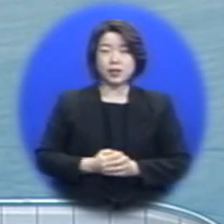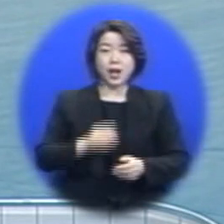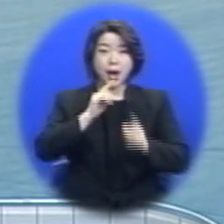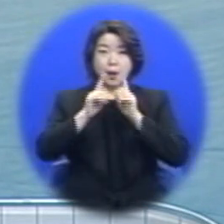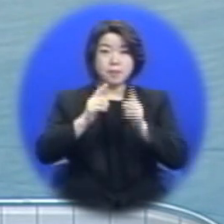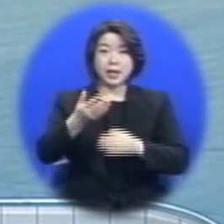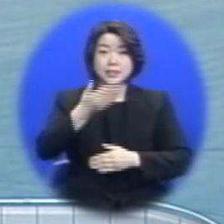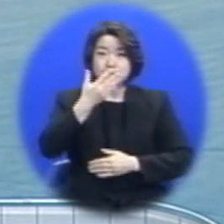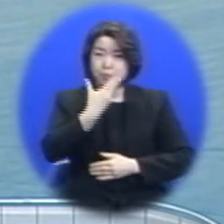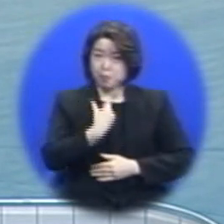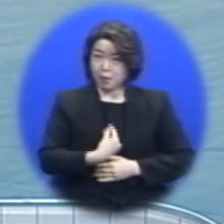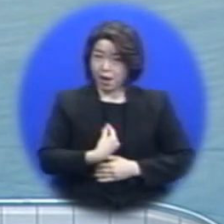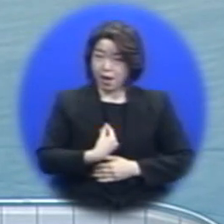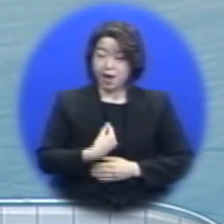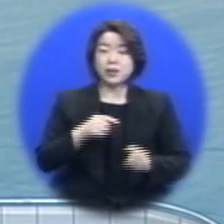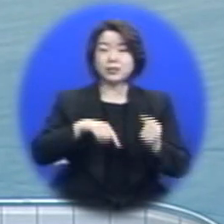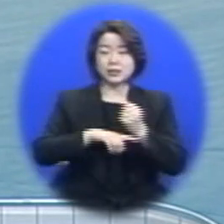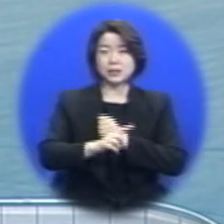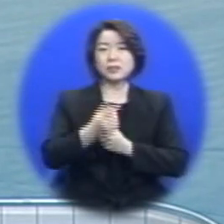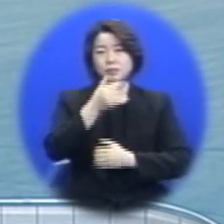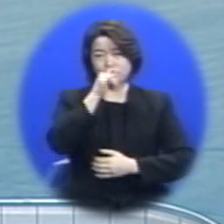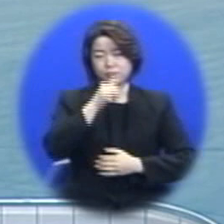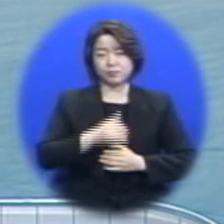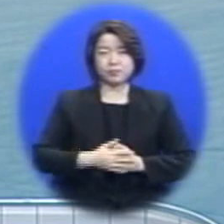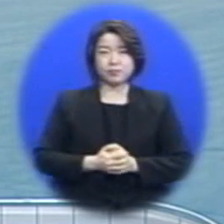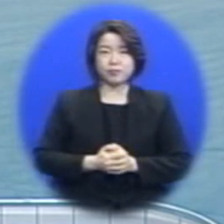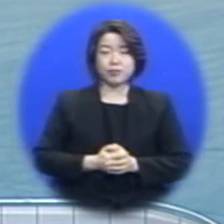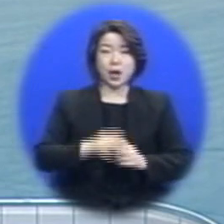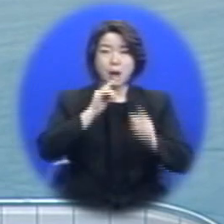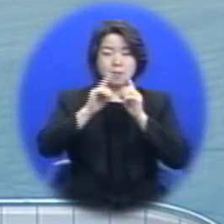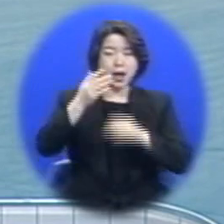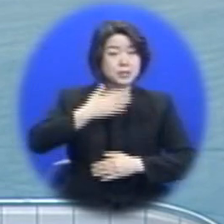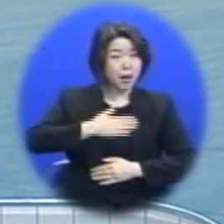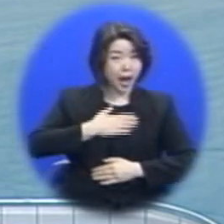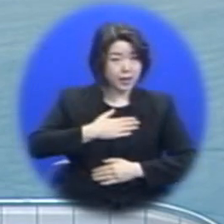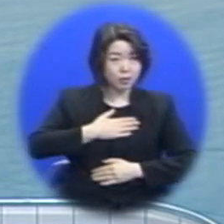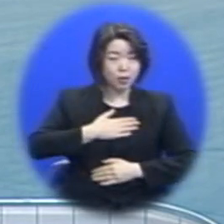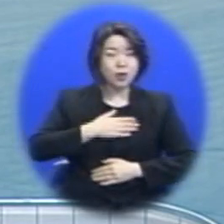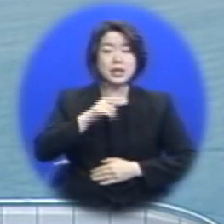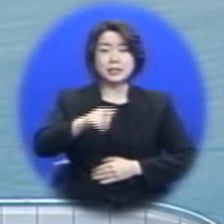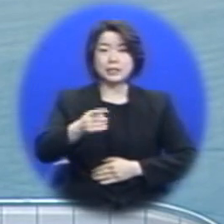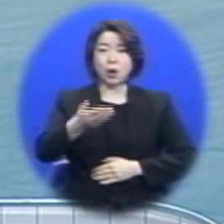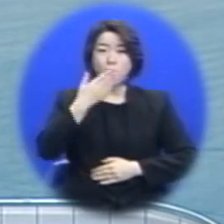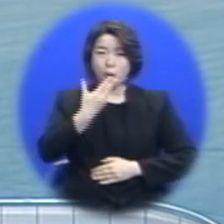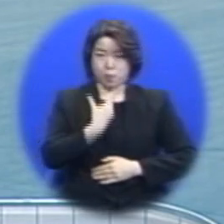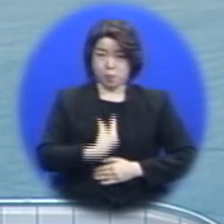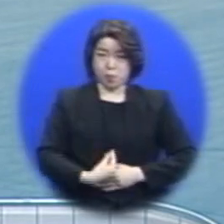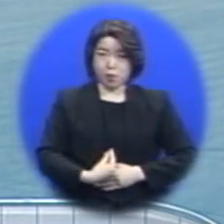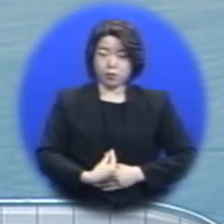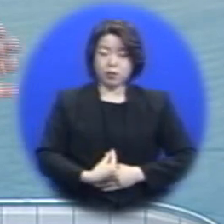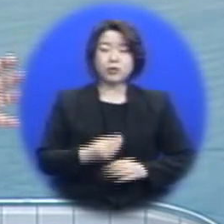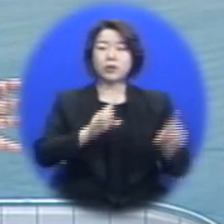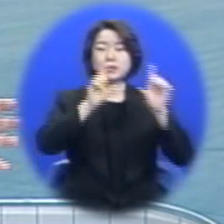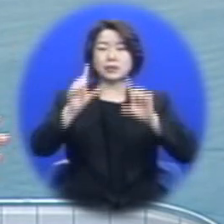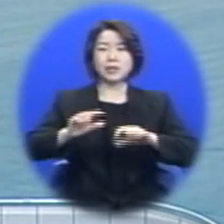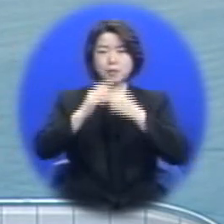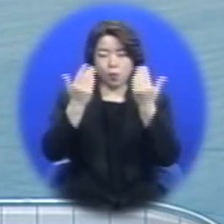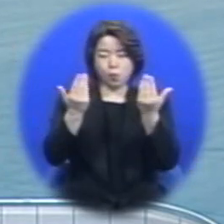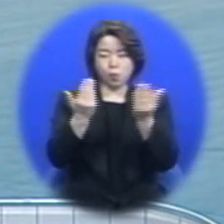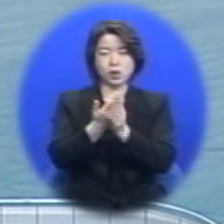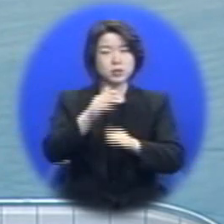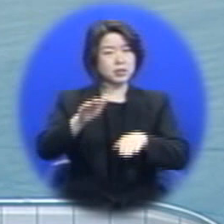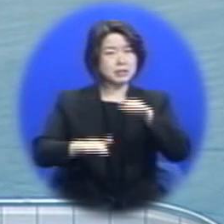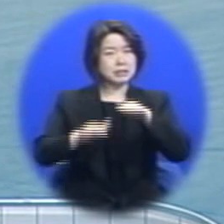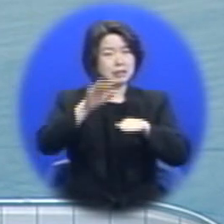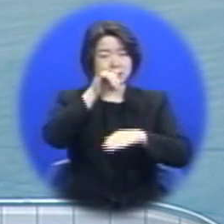말씀을 먹는다는 것은 이런 의미가 있는 거예요. 말씀을 아는 것과 실제로 그 말씀을 먹는 것은 삶의 완전한 차이를